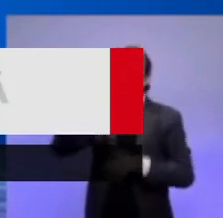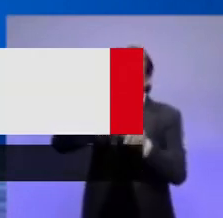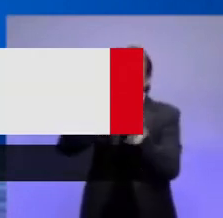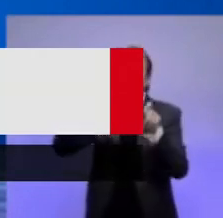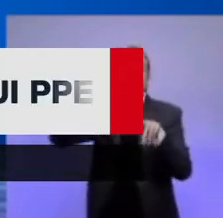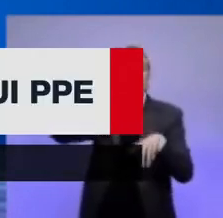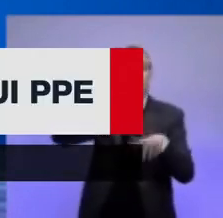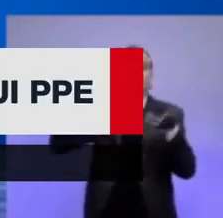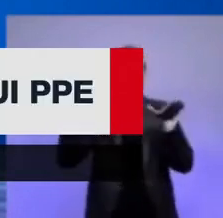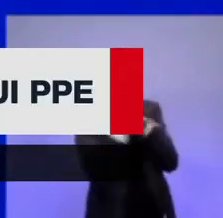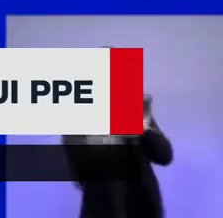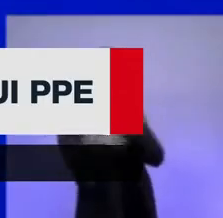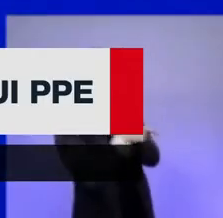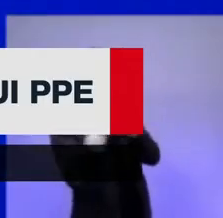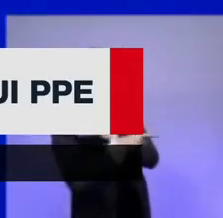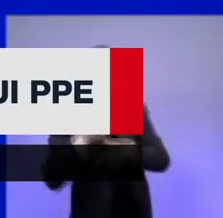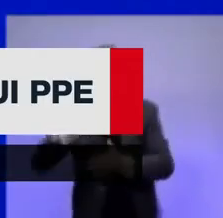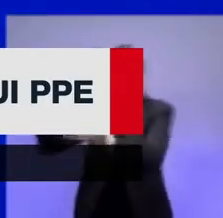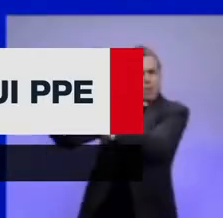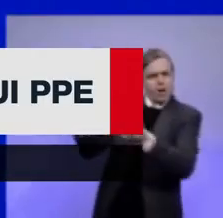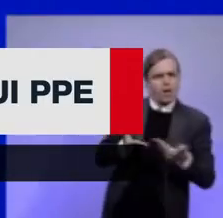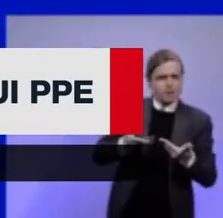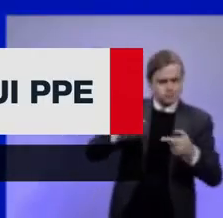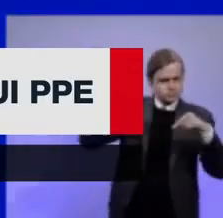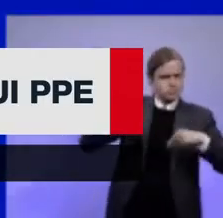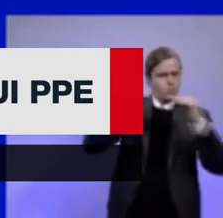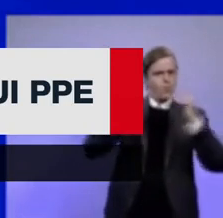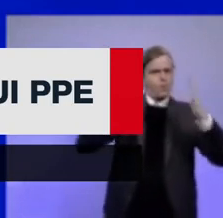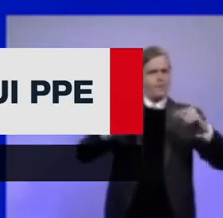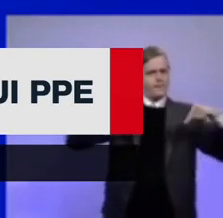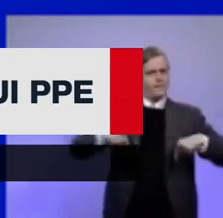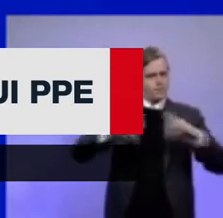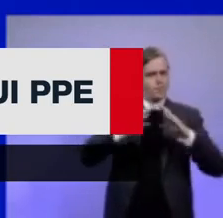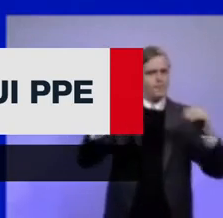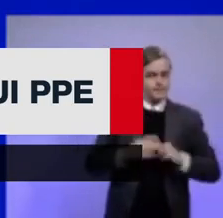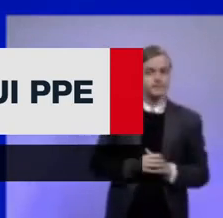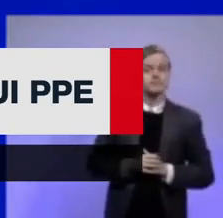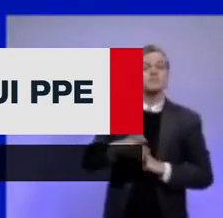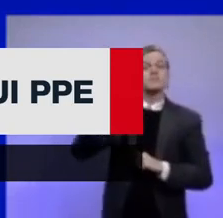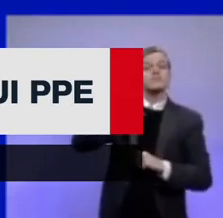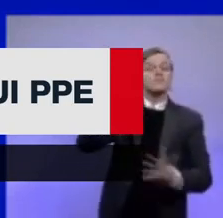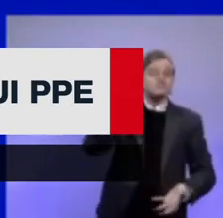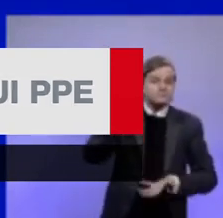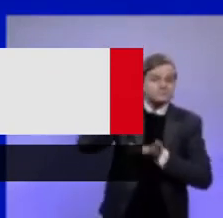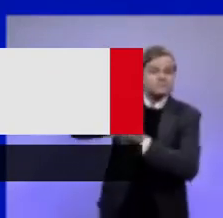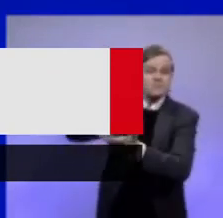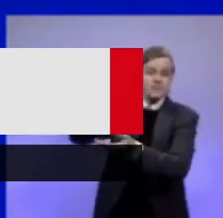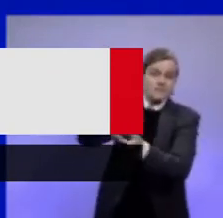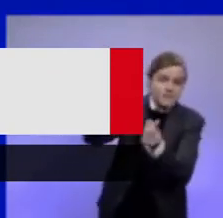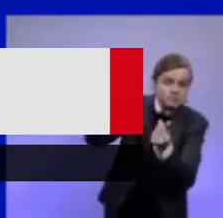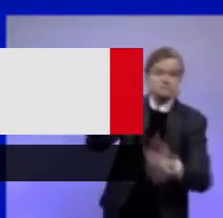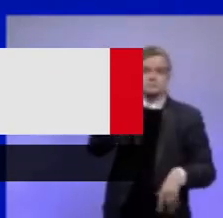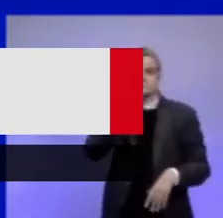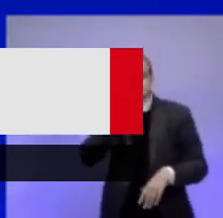poftit pe refugiații ucraineni în casele noastre, i-am sprijinit și i-am protejat în mod